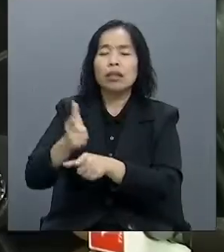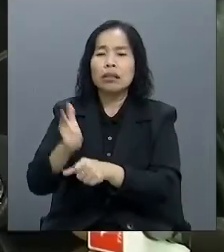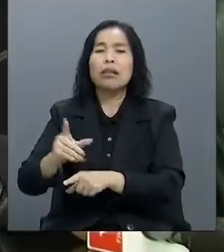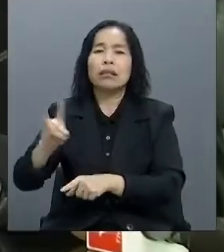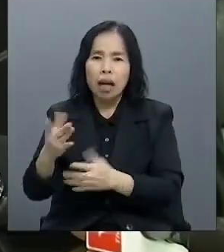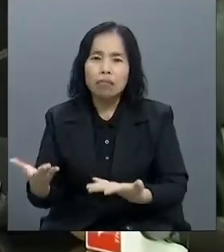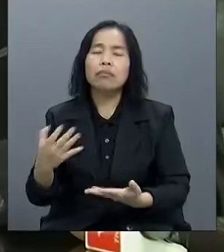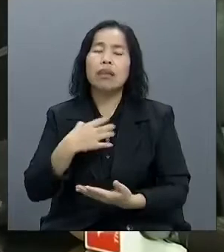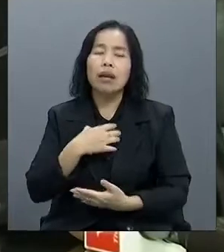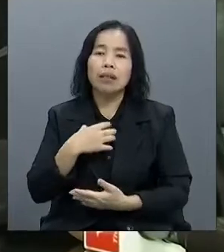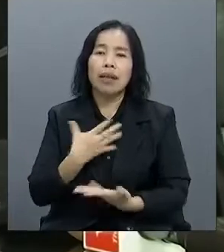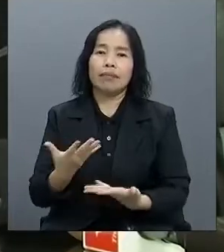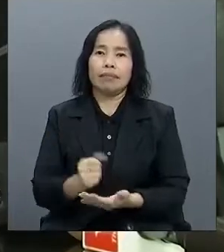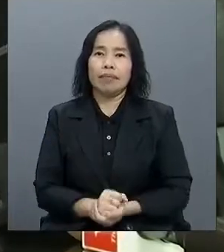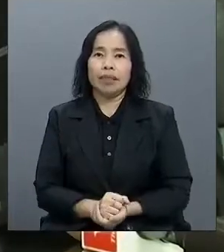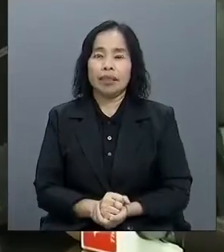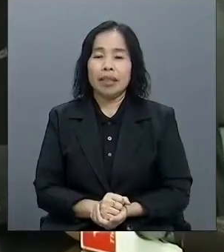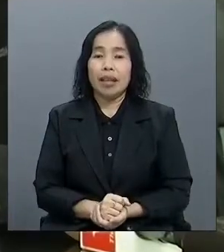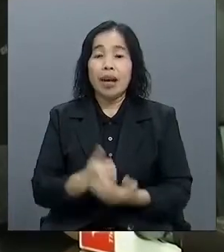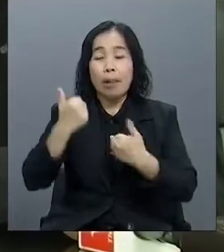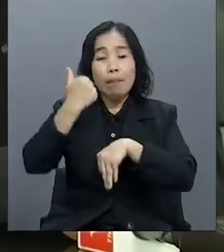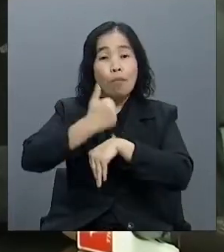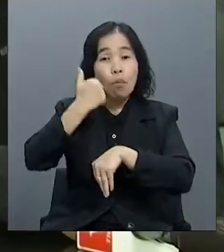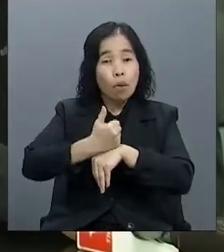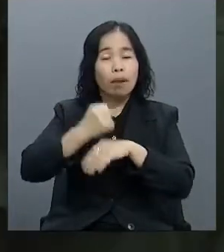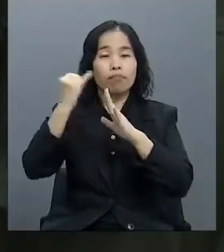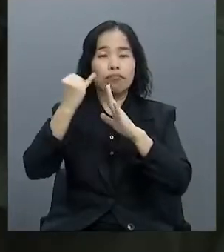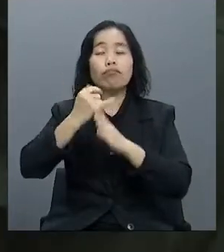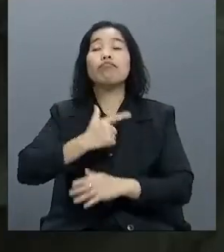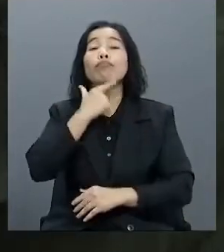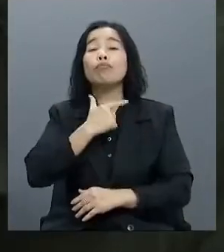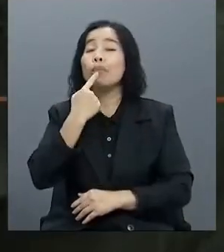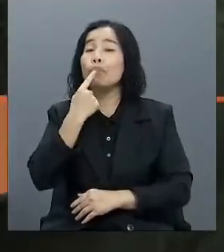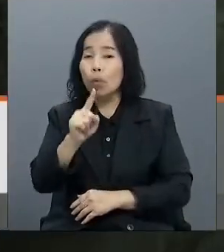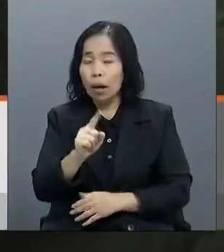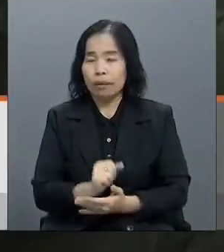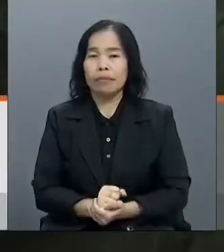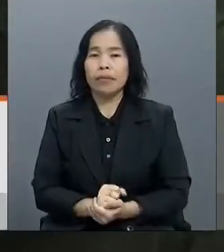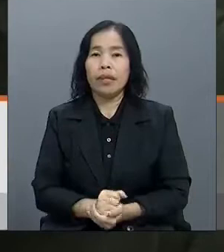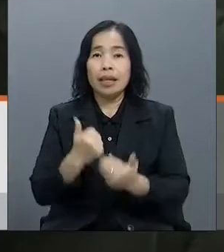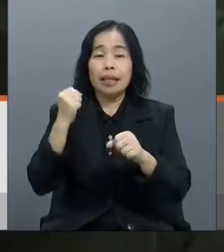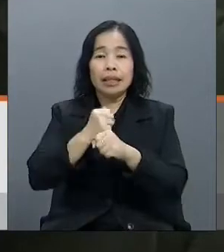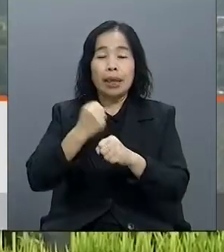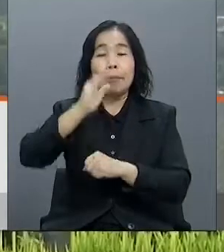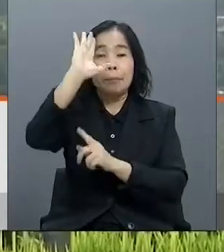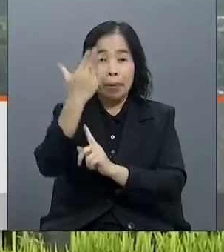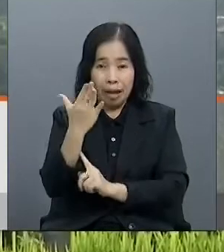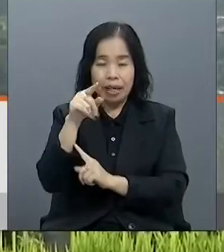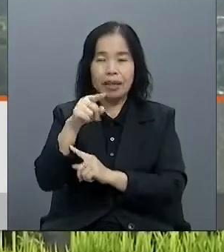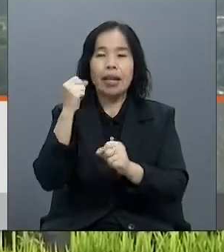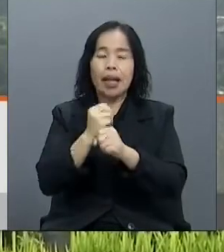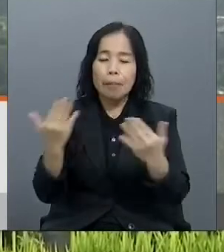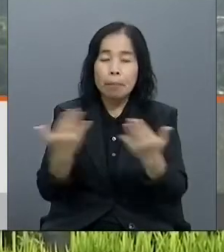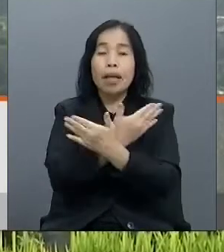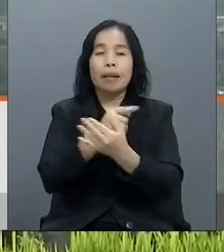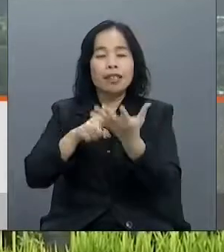นายสุวพงศ์กิติพัฒน์พิบูลผู้ว่าราชการจังหวัดแม่ฮ่องสอนกล่าวว่าการนำใบไม้จากป่ามาผลิตเป็นภาชนะใส่อาหารจะ